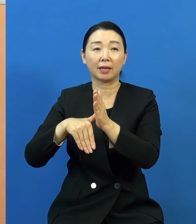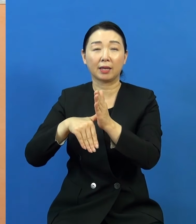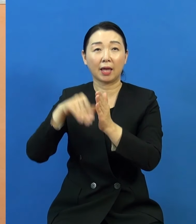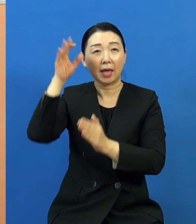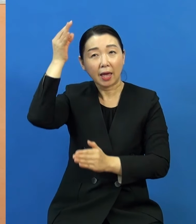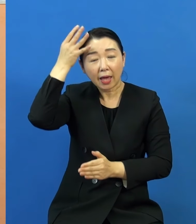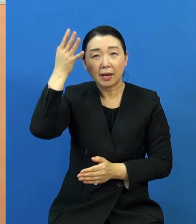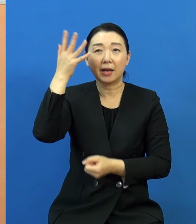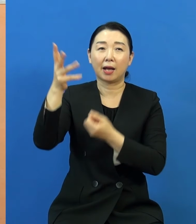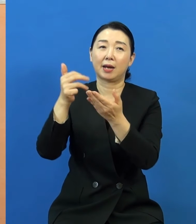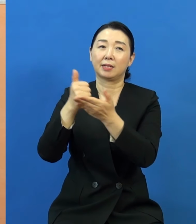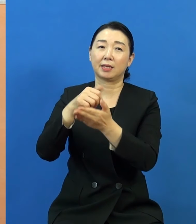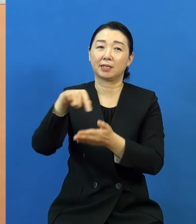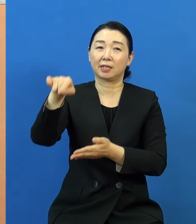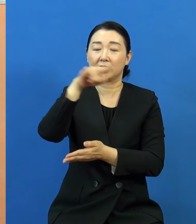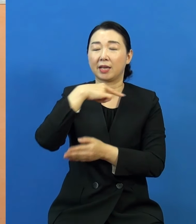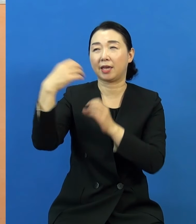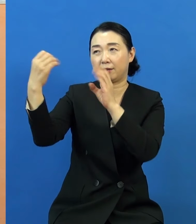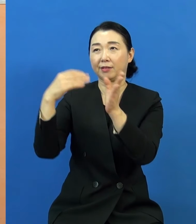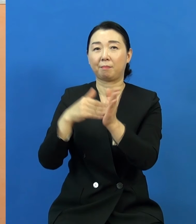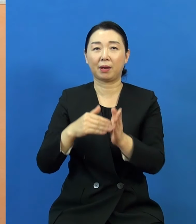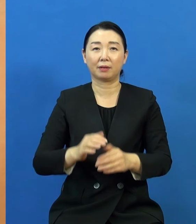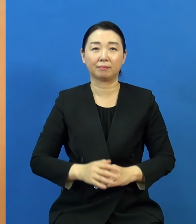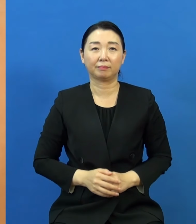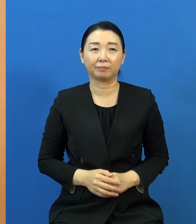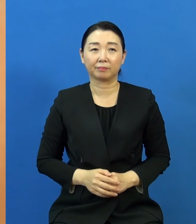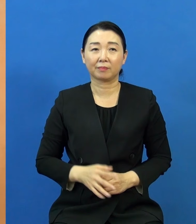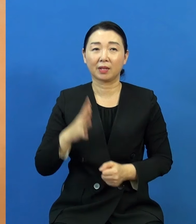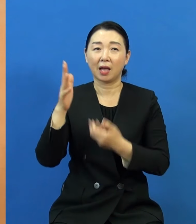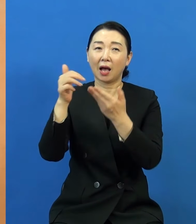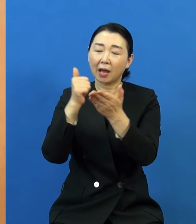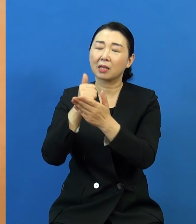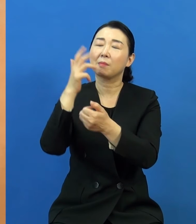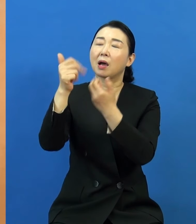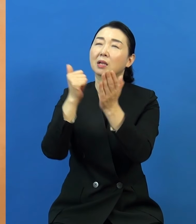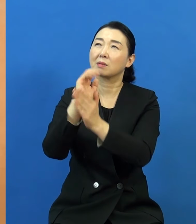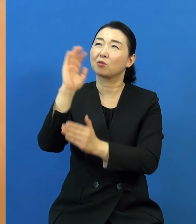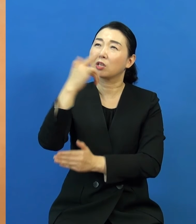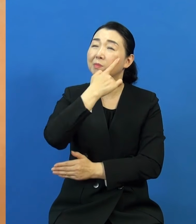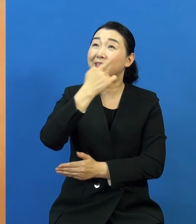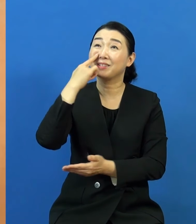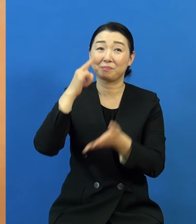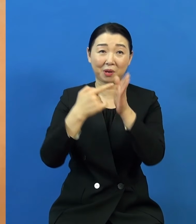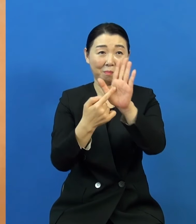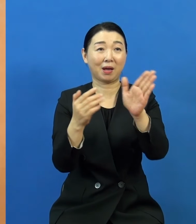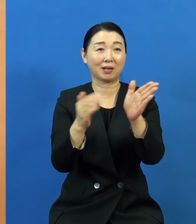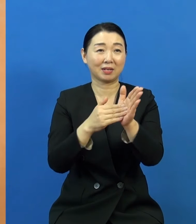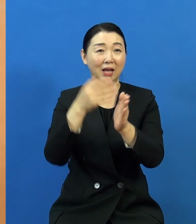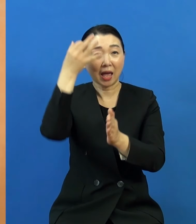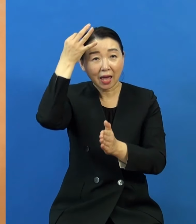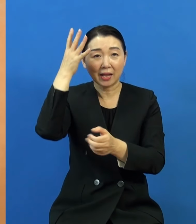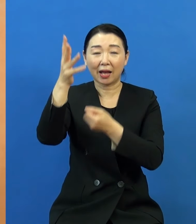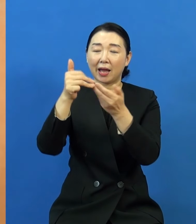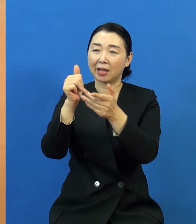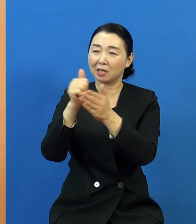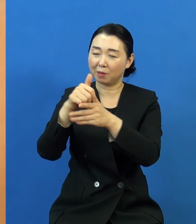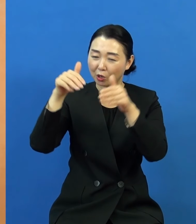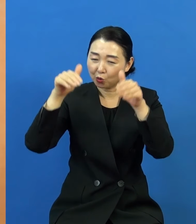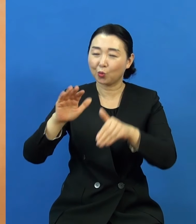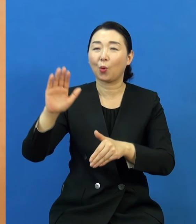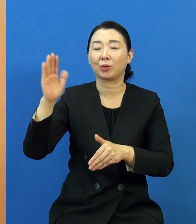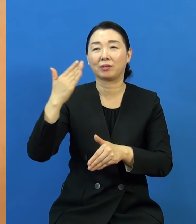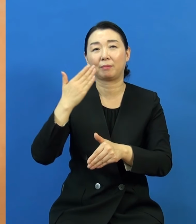엘리야의 하나님께서는 그에게 응답해 주셨죠. 하나님은 하나님 되심을 증명하였고 엘리야는 하나님의